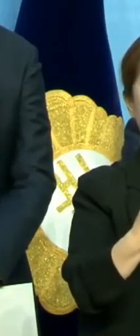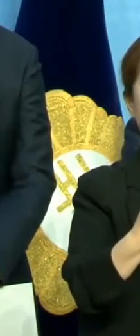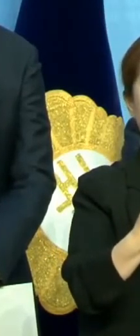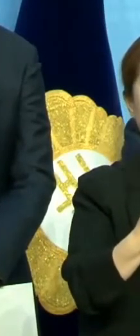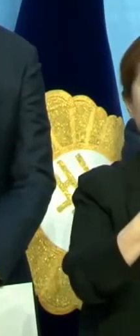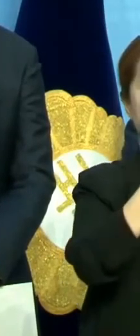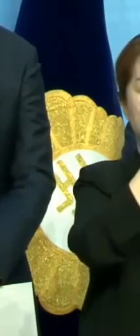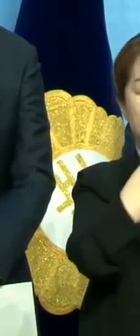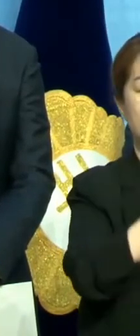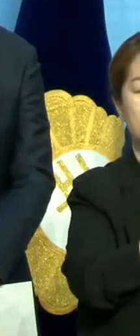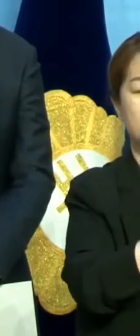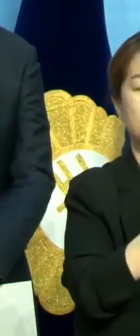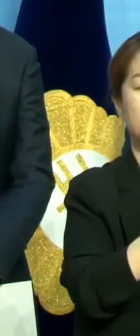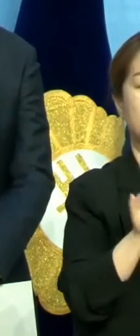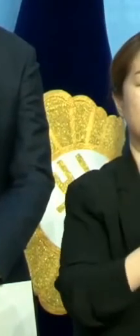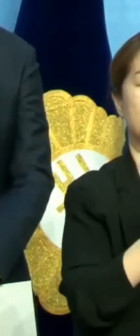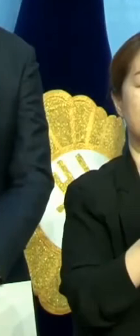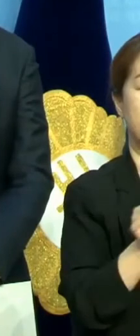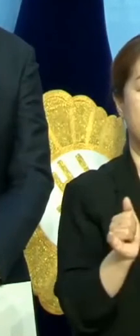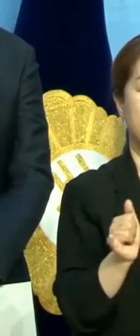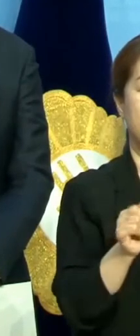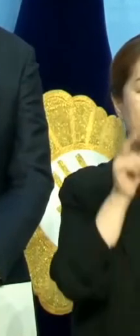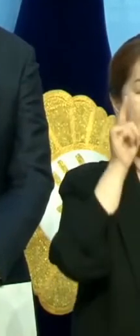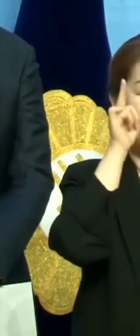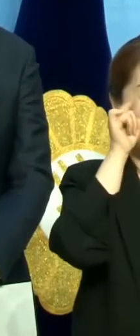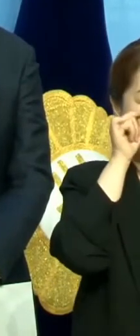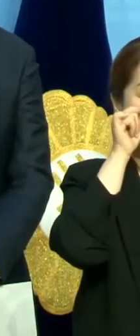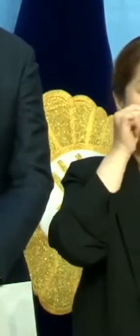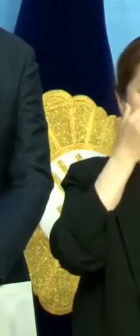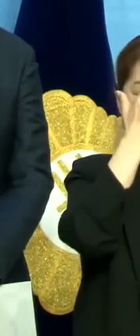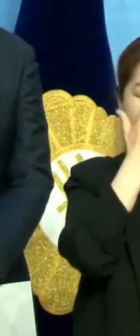장의사님께서 그러셨어요. 도저히 눈이 안 감긴다고.